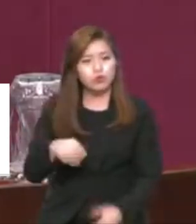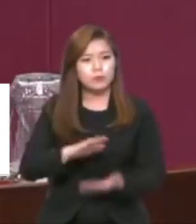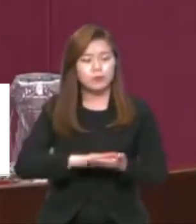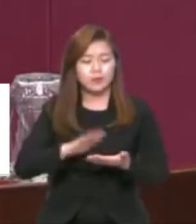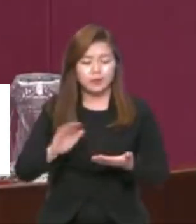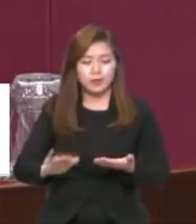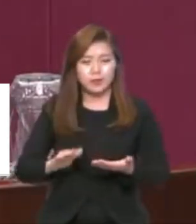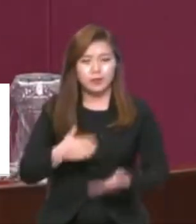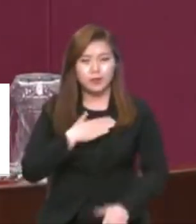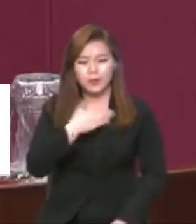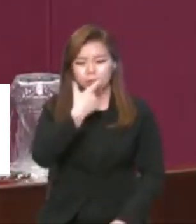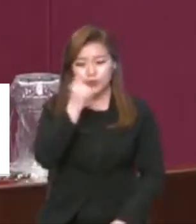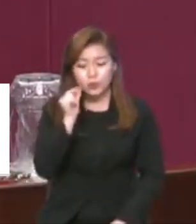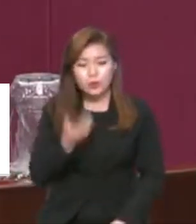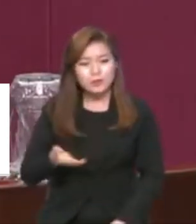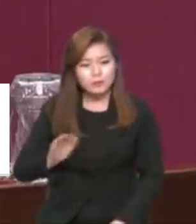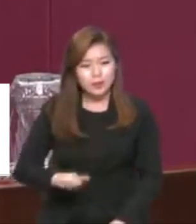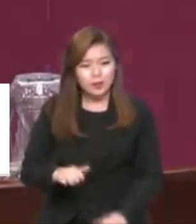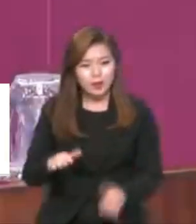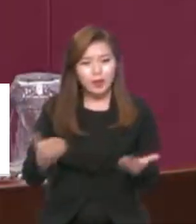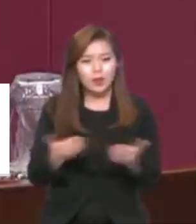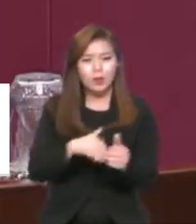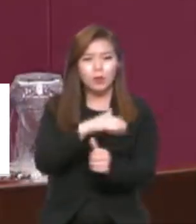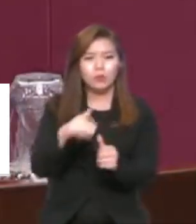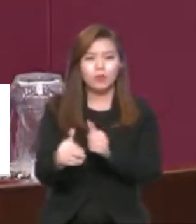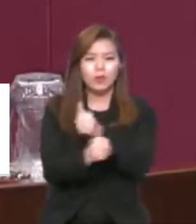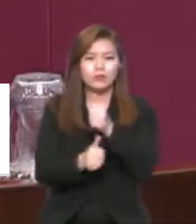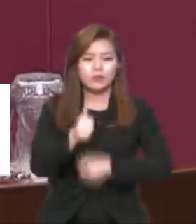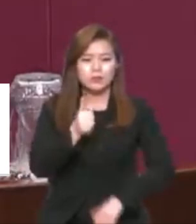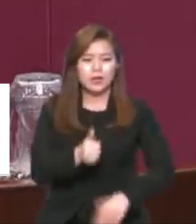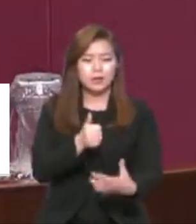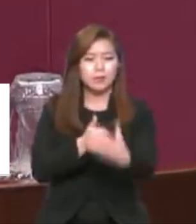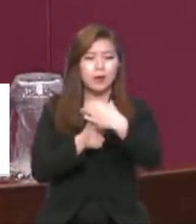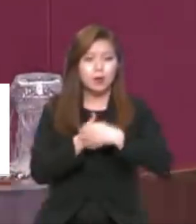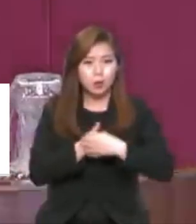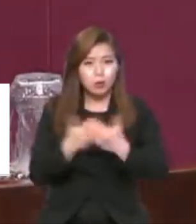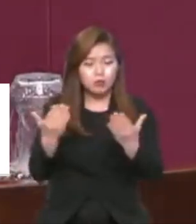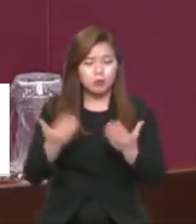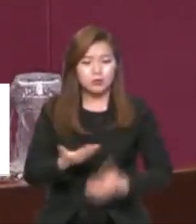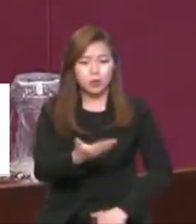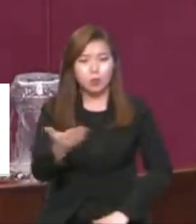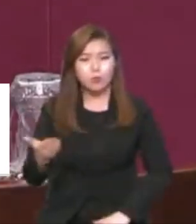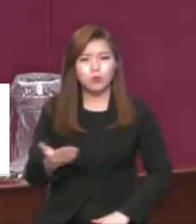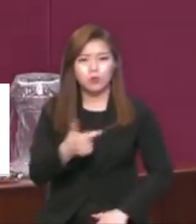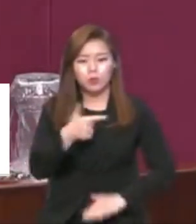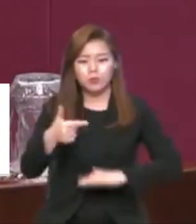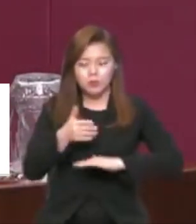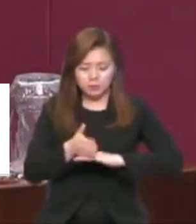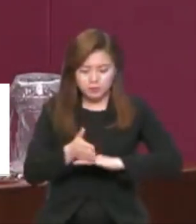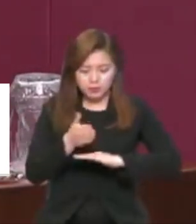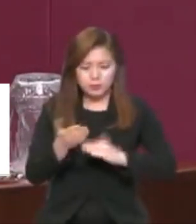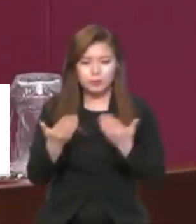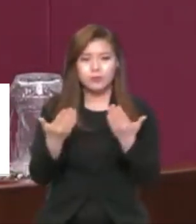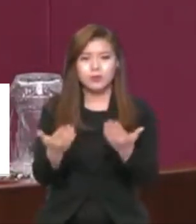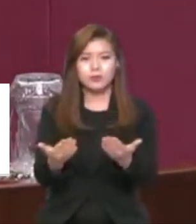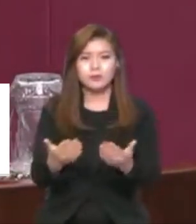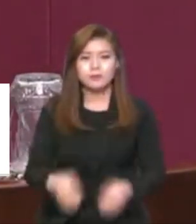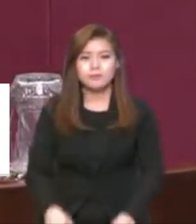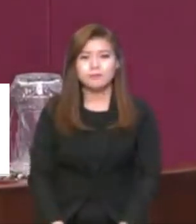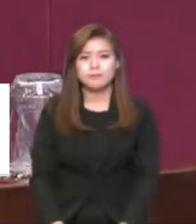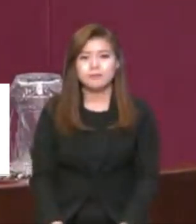부족함에도 불구하고 환경노동위원장이라는 중책을 맡겨주신 동료 의원님들께 진심으로 감사